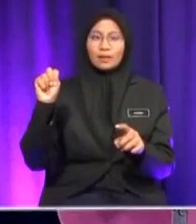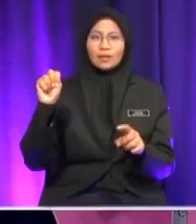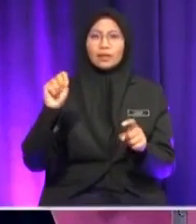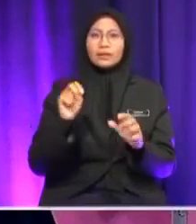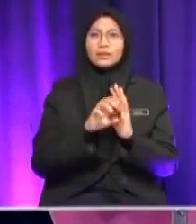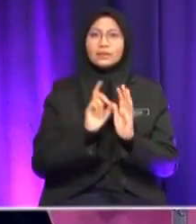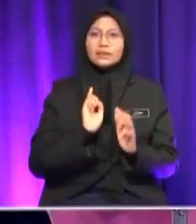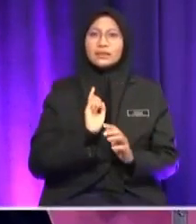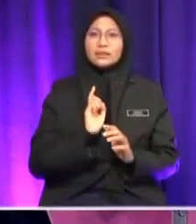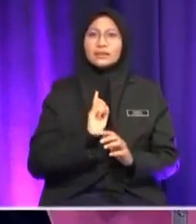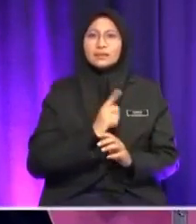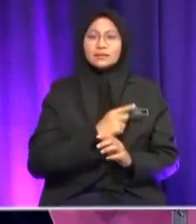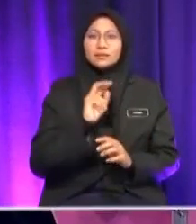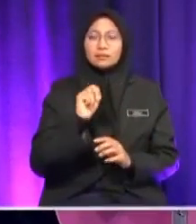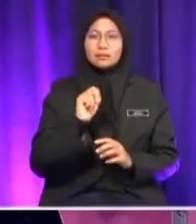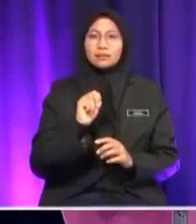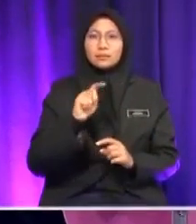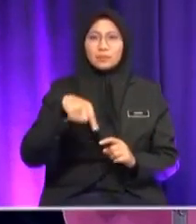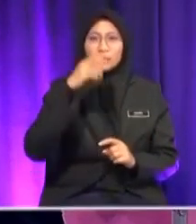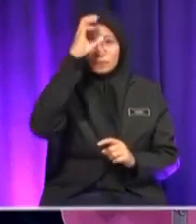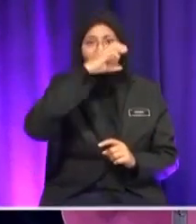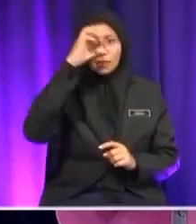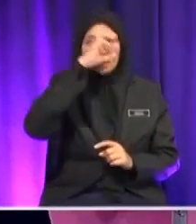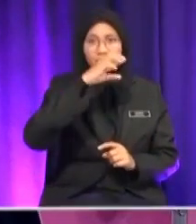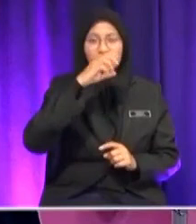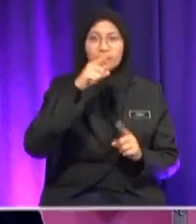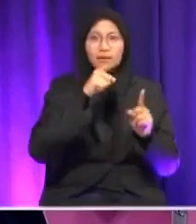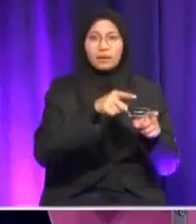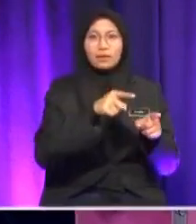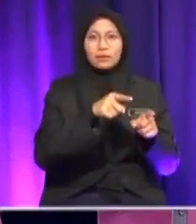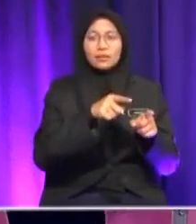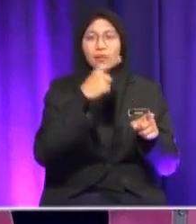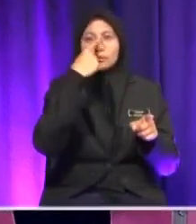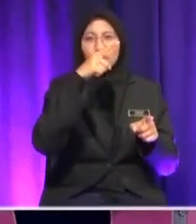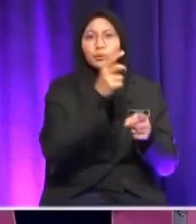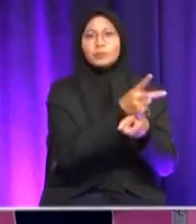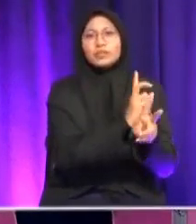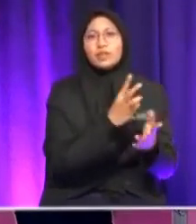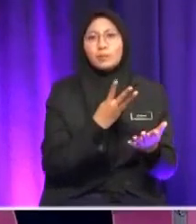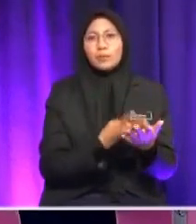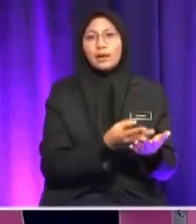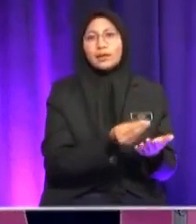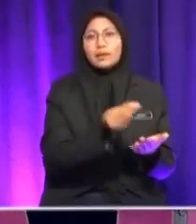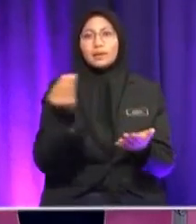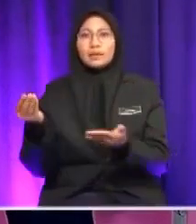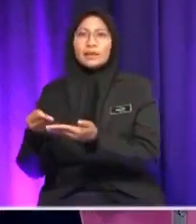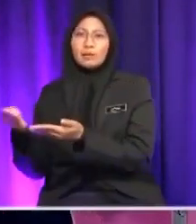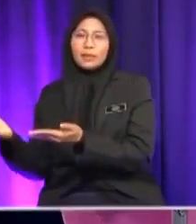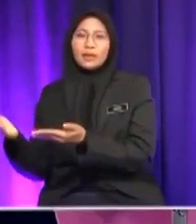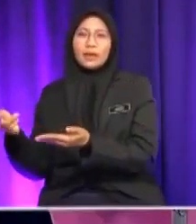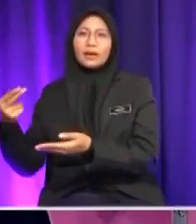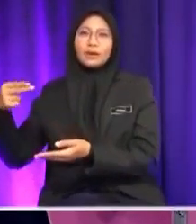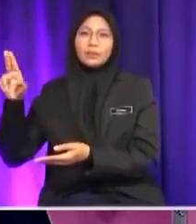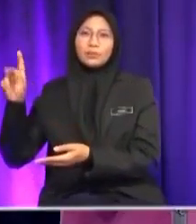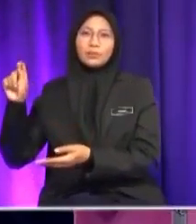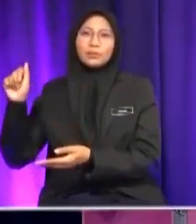mengambil hutang daripada along ataupun pemihutang yang tidak berlesen. Dan akhir sekali untuk